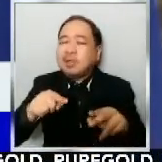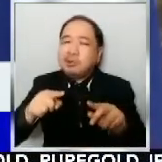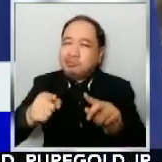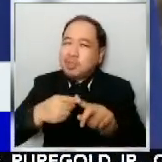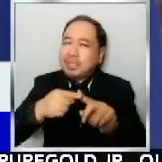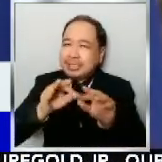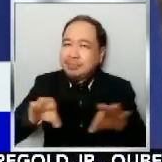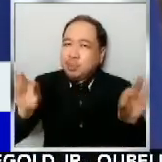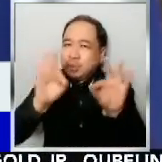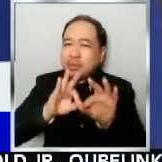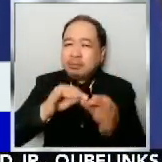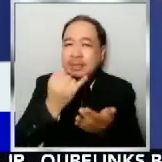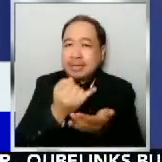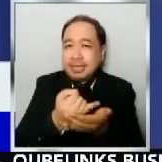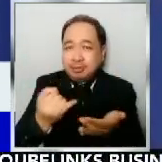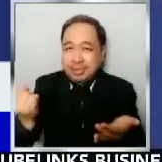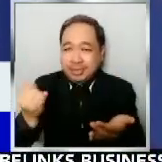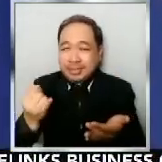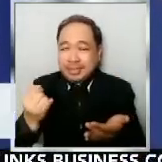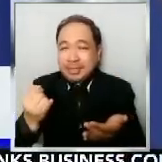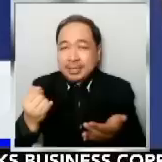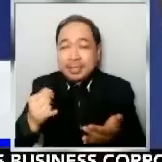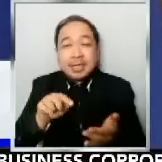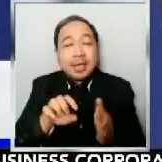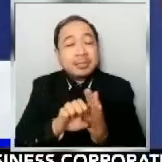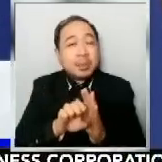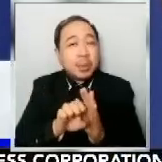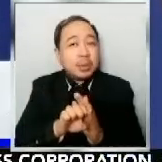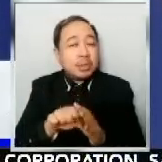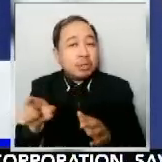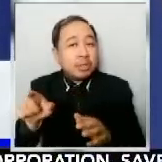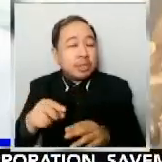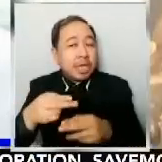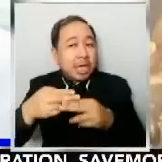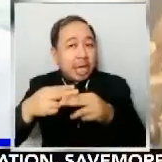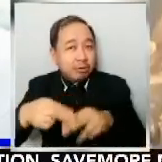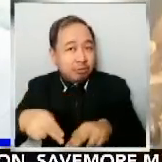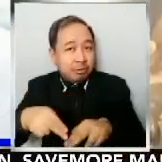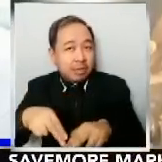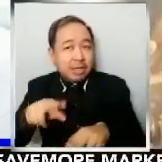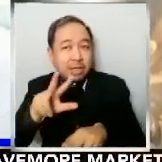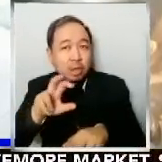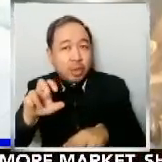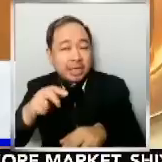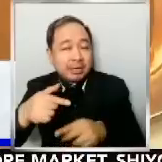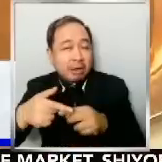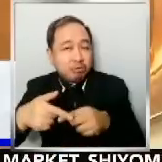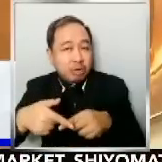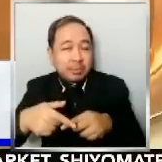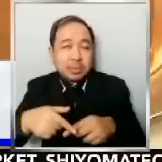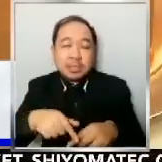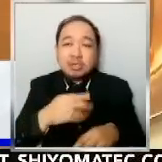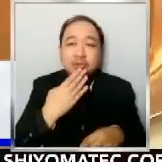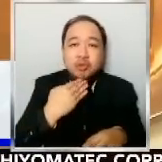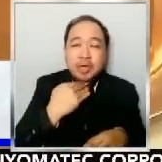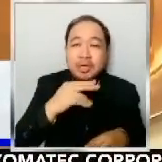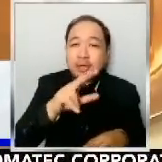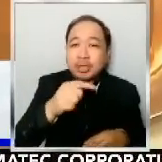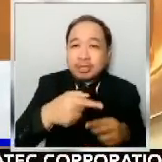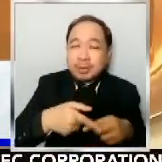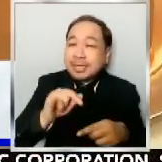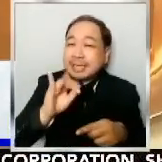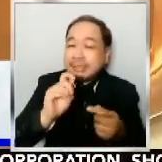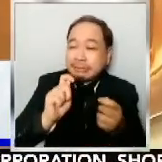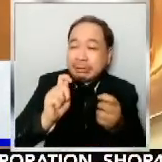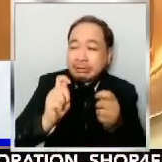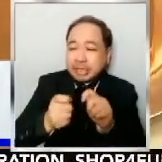yan na ang itlog is 300 grams, ang sugar is 300 grams, pag binago mo yan ng konti, may